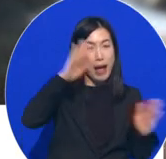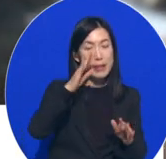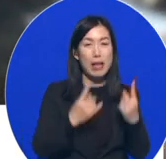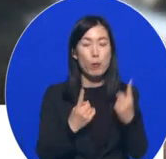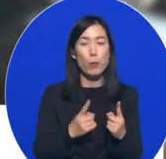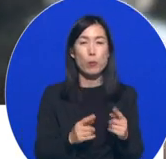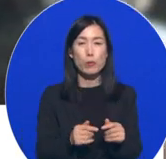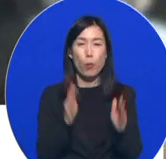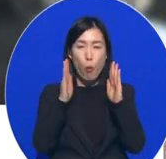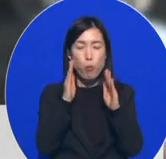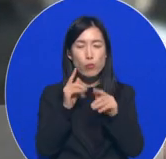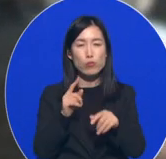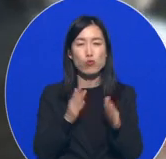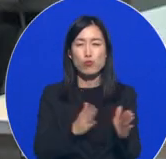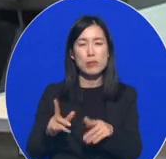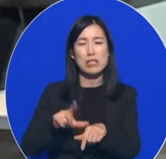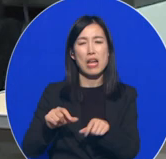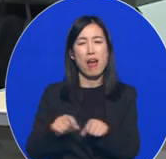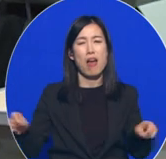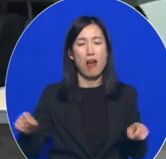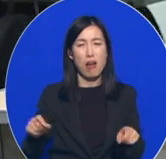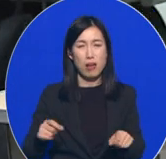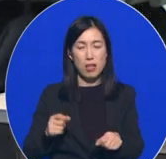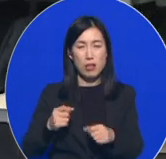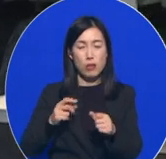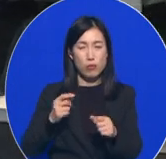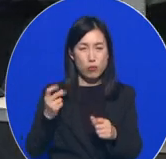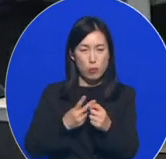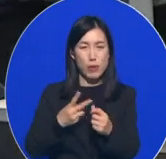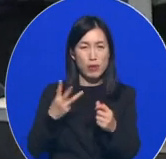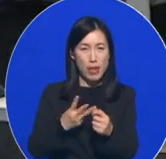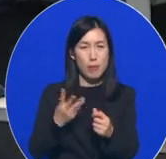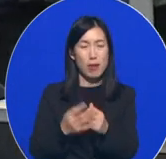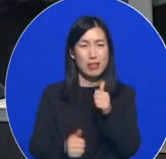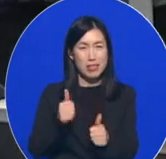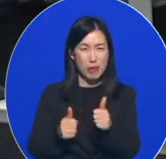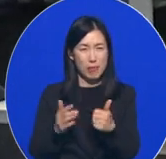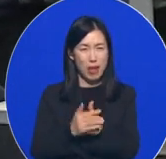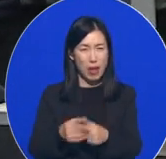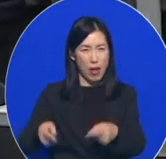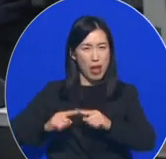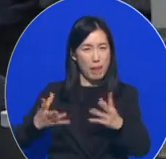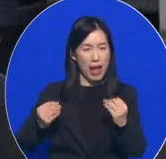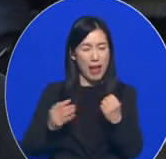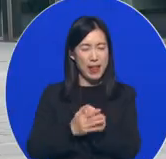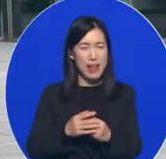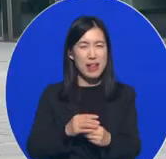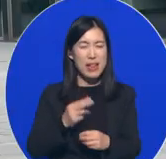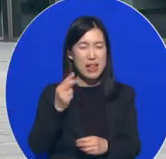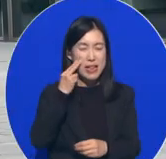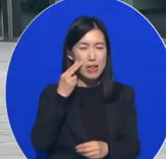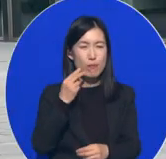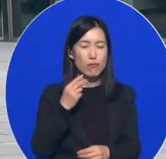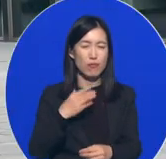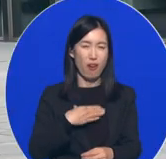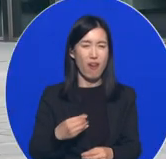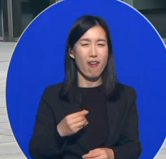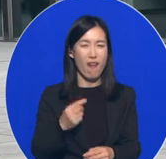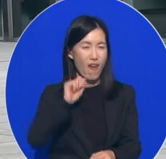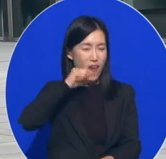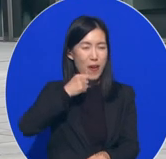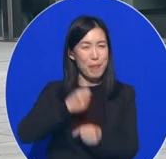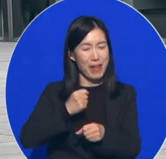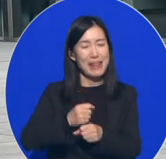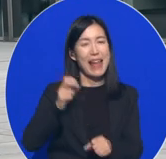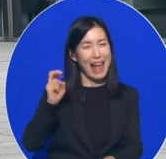기간이 긴 수생들이 대거 몰리면서 물수능 논란을 피하고자 난도를 높였다 분석입니다 이에 따라 입시